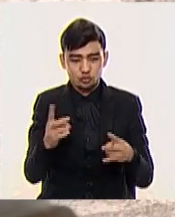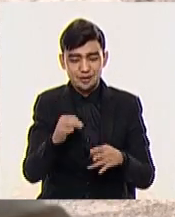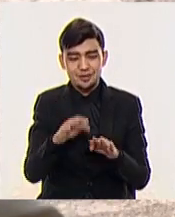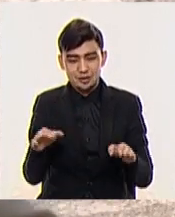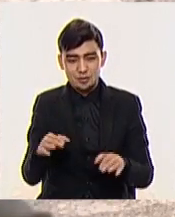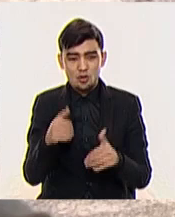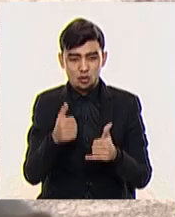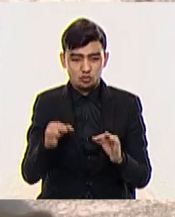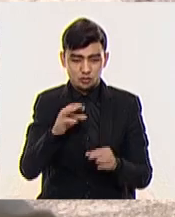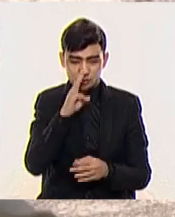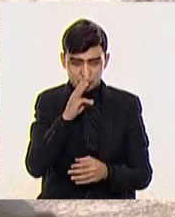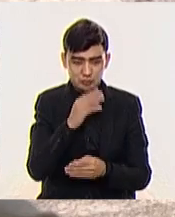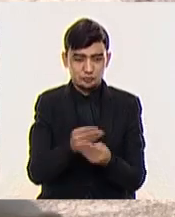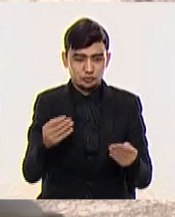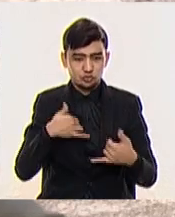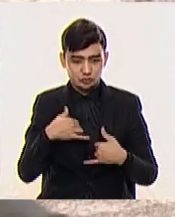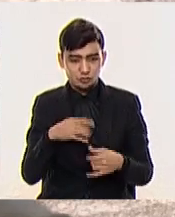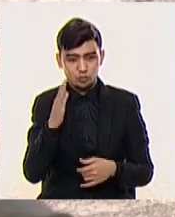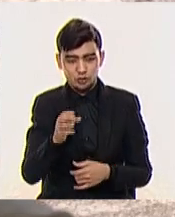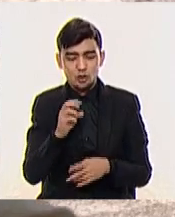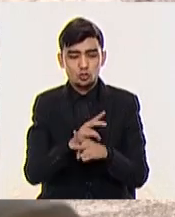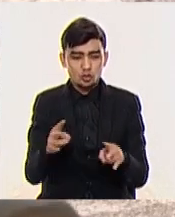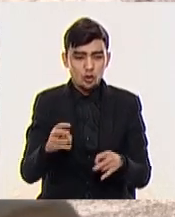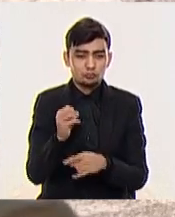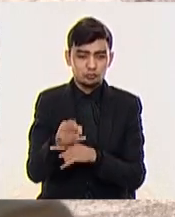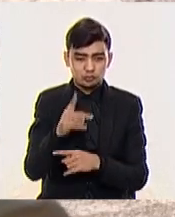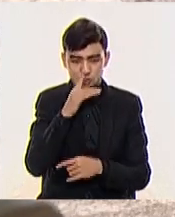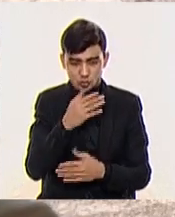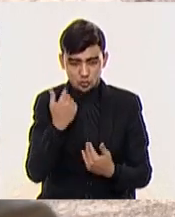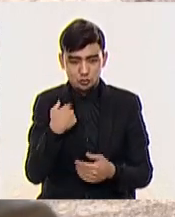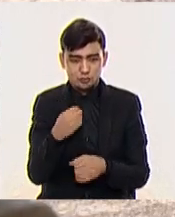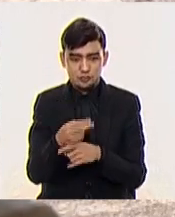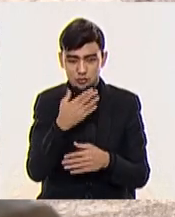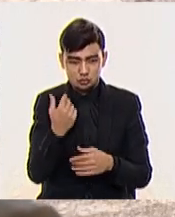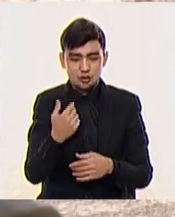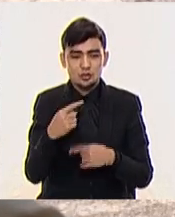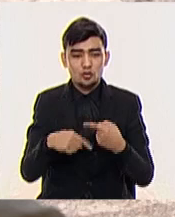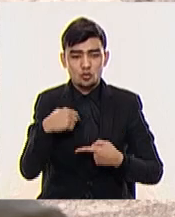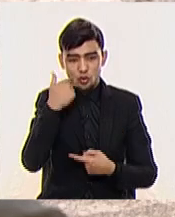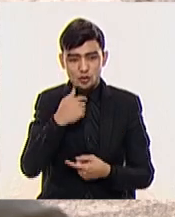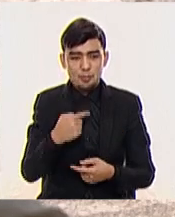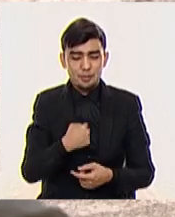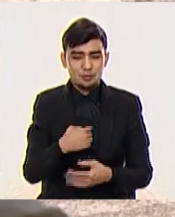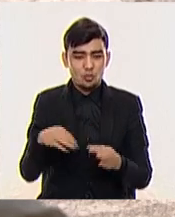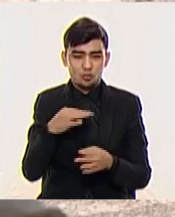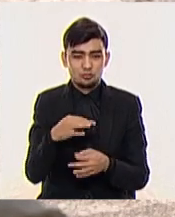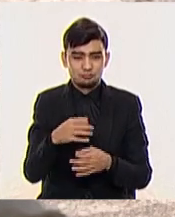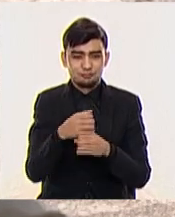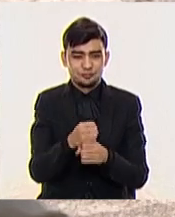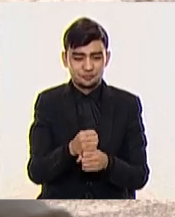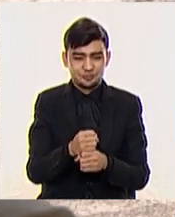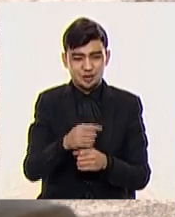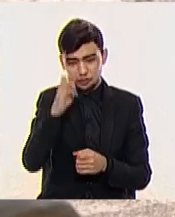детям, хорошую заработную плату педагогам. Никто никого не увольняет и не выгоняет. В следующем году мы введем ограничения на